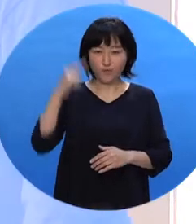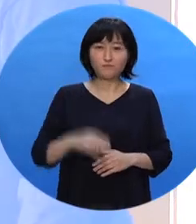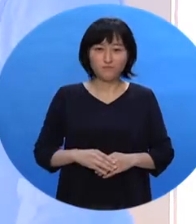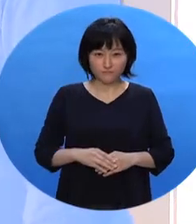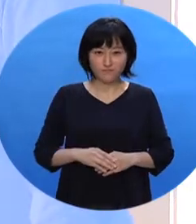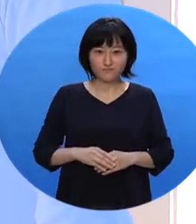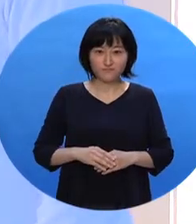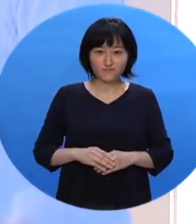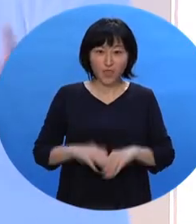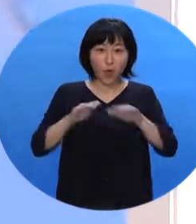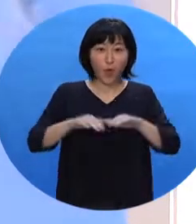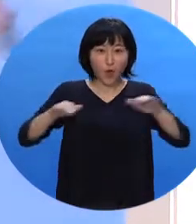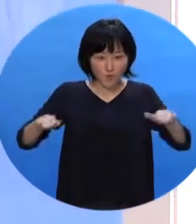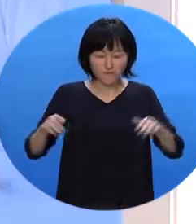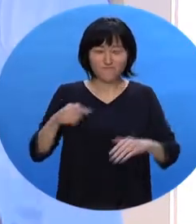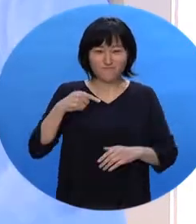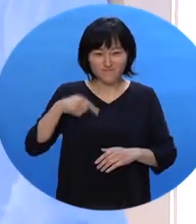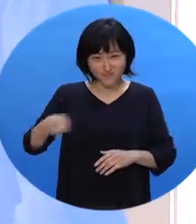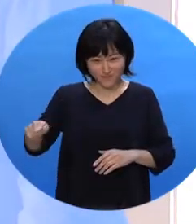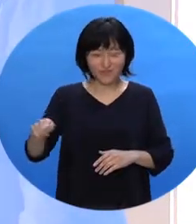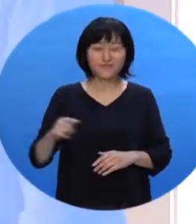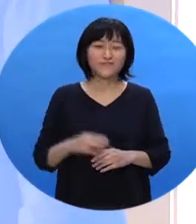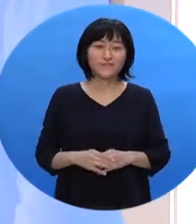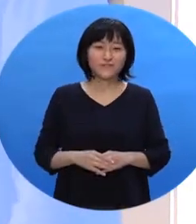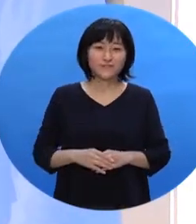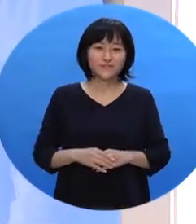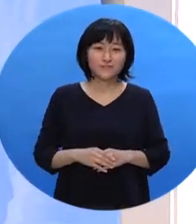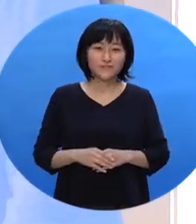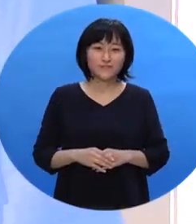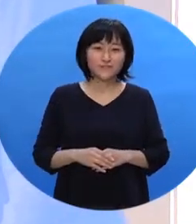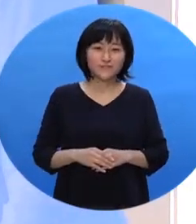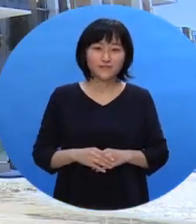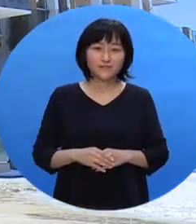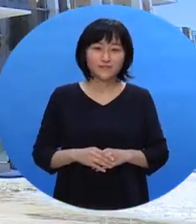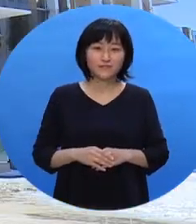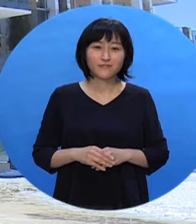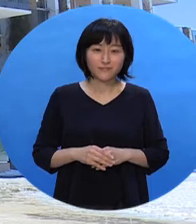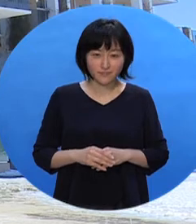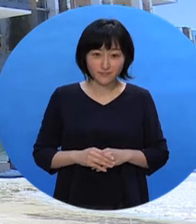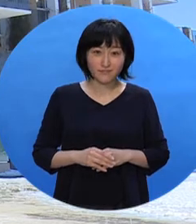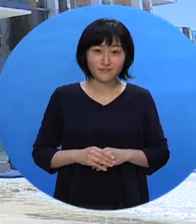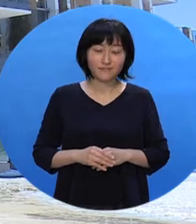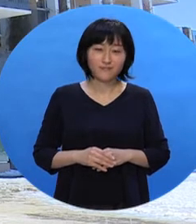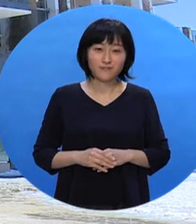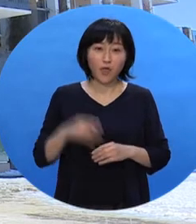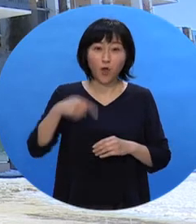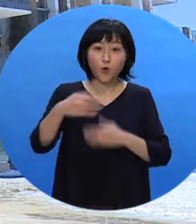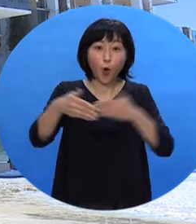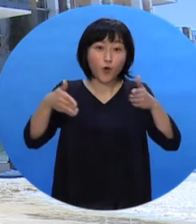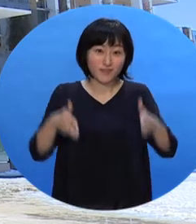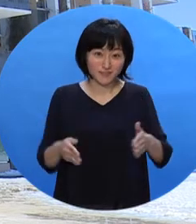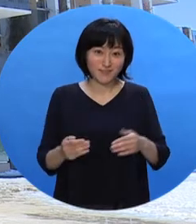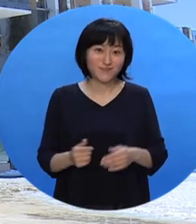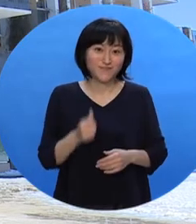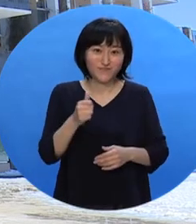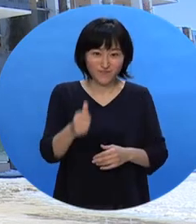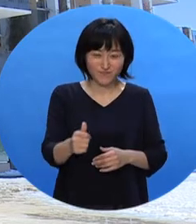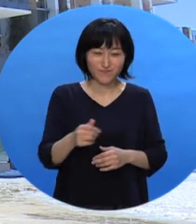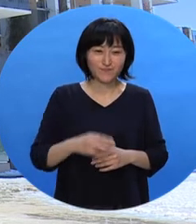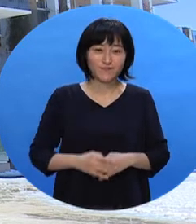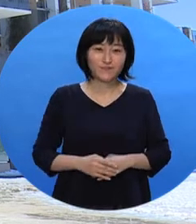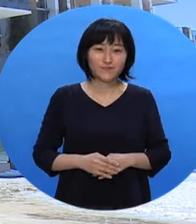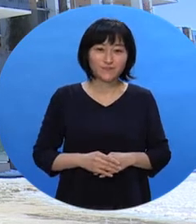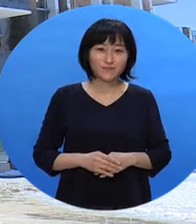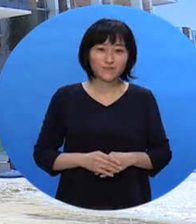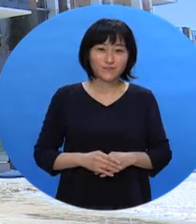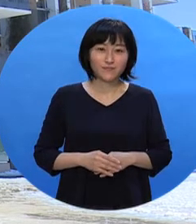の天沼小学校のお子様たちを導いていきますよ。 では早速教室にお邪魔してみ